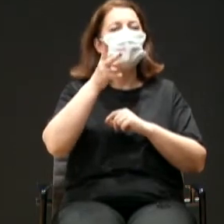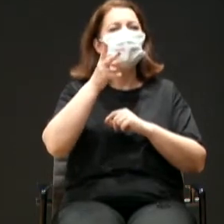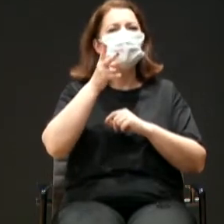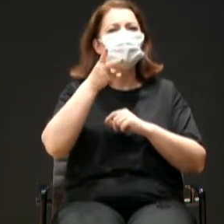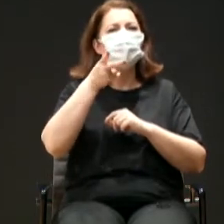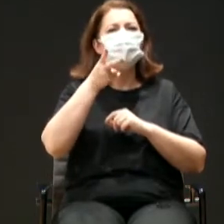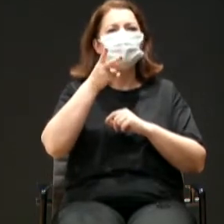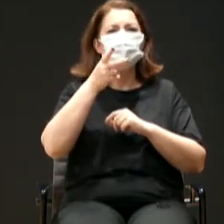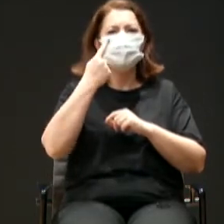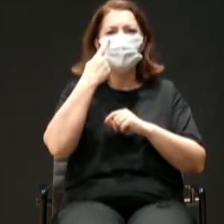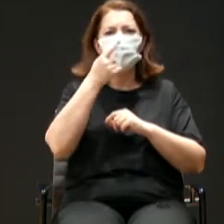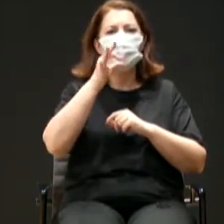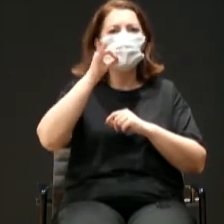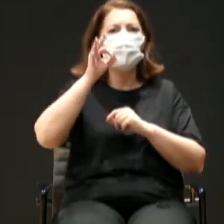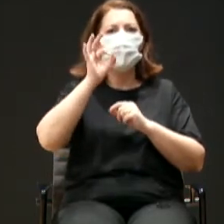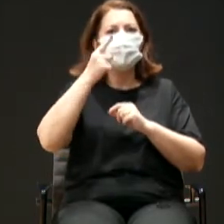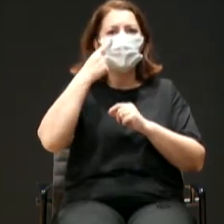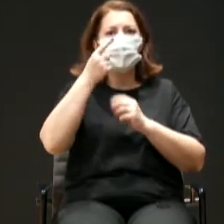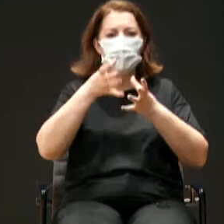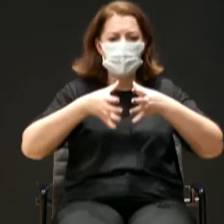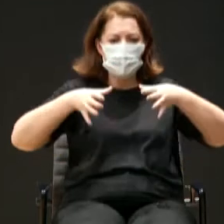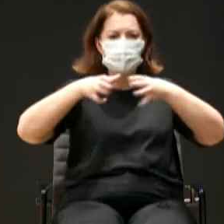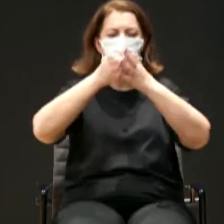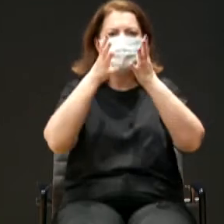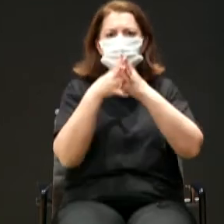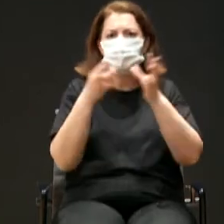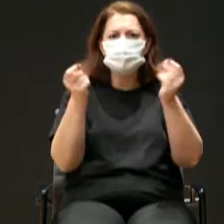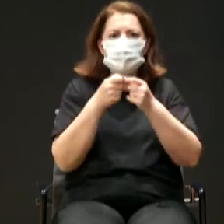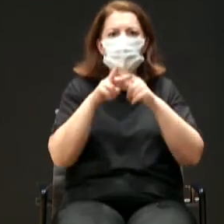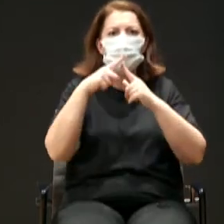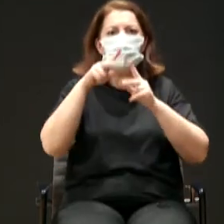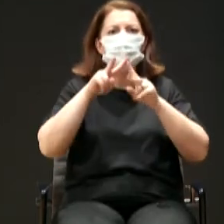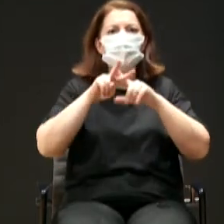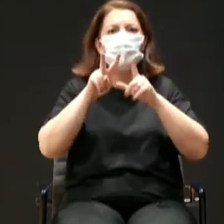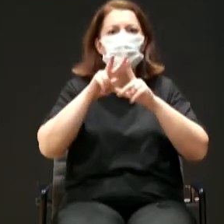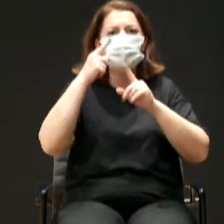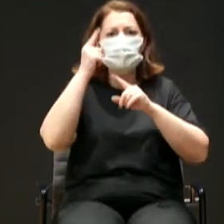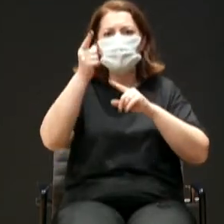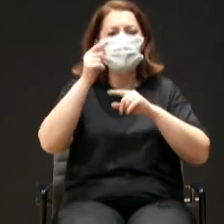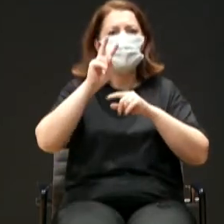yok. Batman Müzesi'ndeki 10 milyon liralık 20 altın sikke yok.